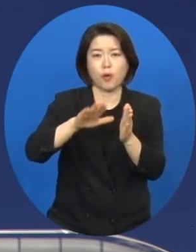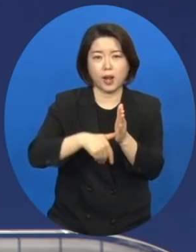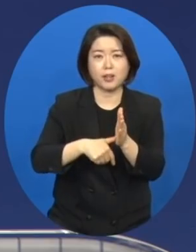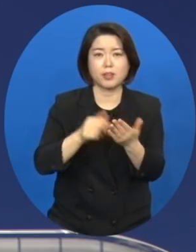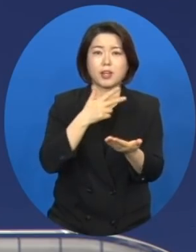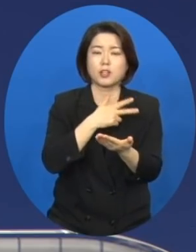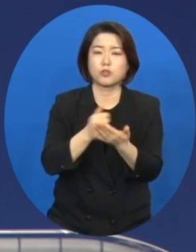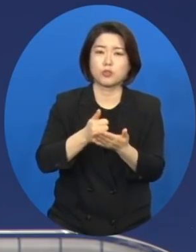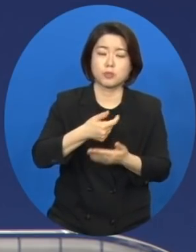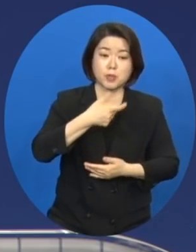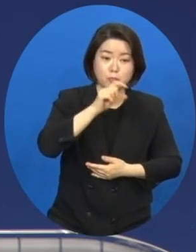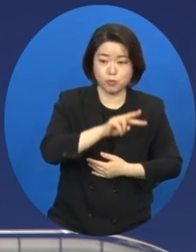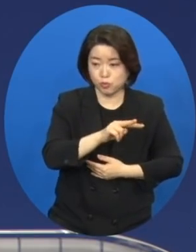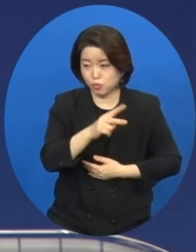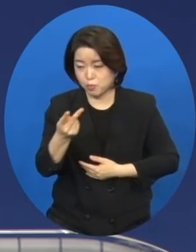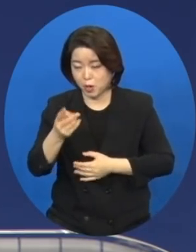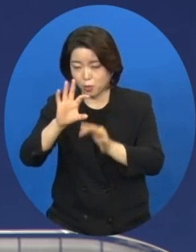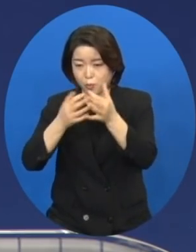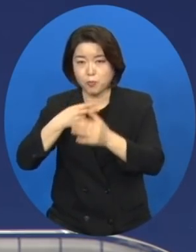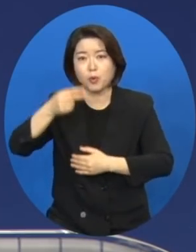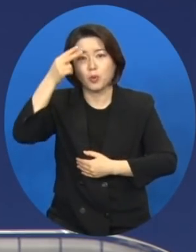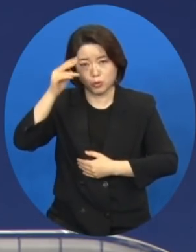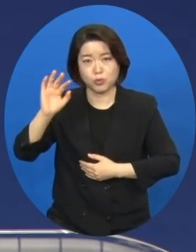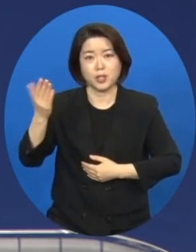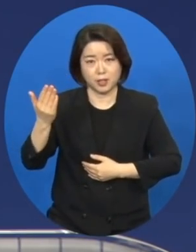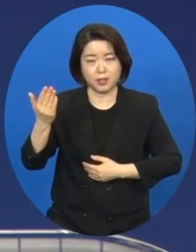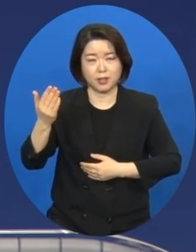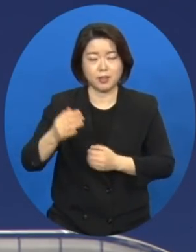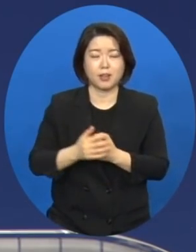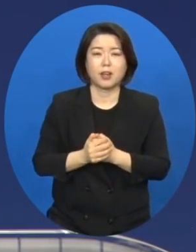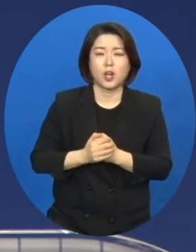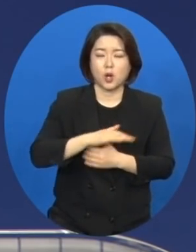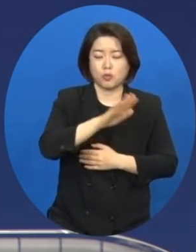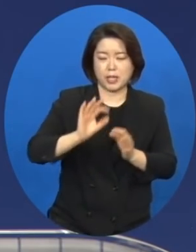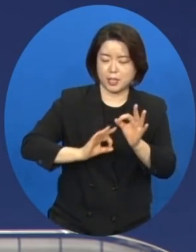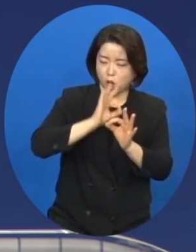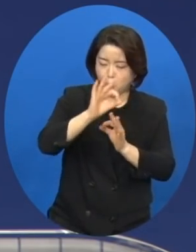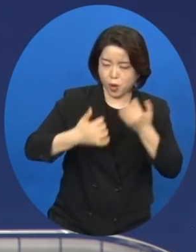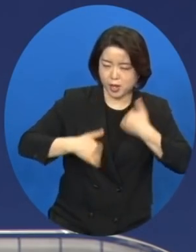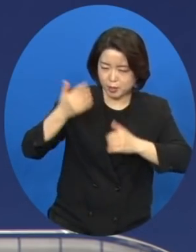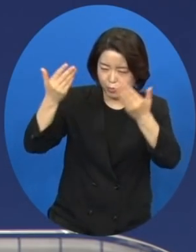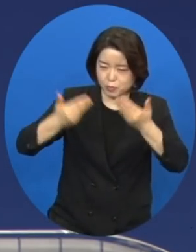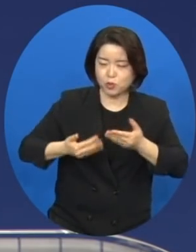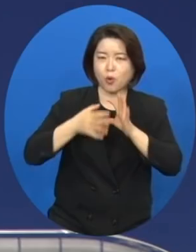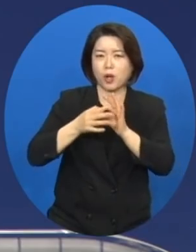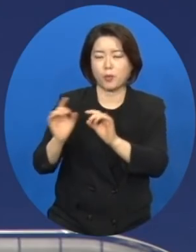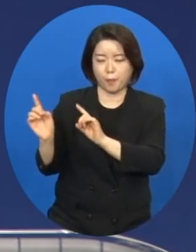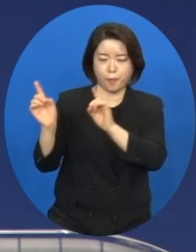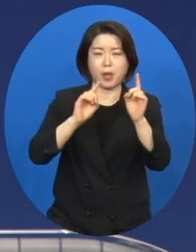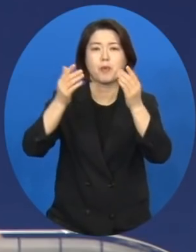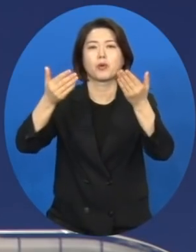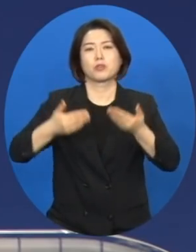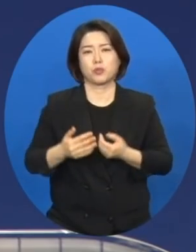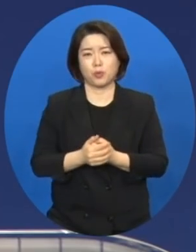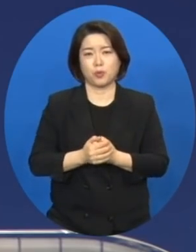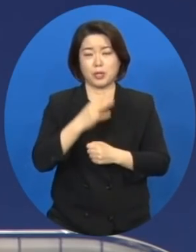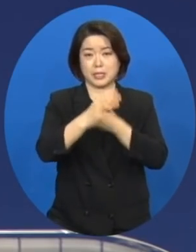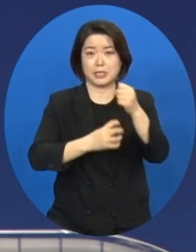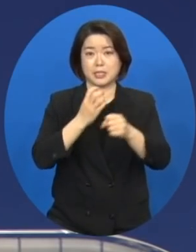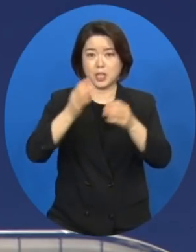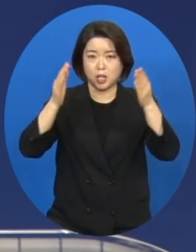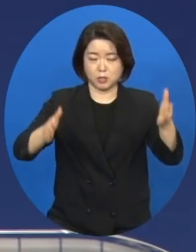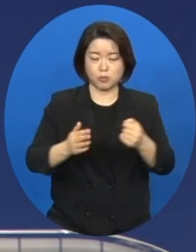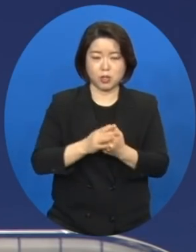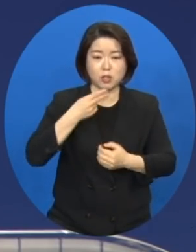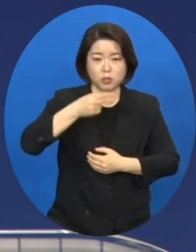주님은 물을 포도주로 바꾸셔서 우리의 영원한 기쁨을 주시고 우리의 관계를 회복시켜 주십니다. 40년간 늘 술